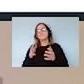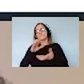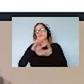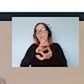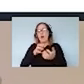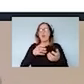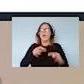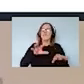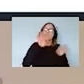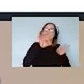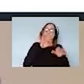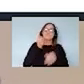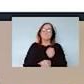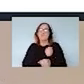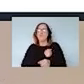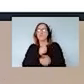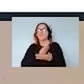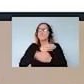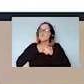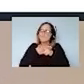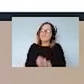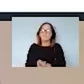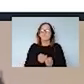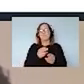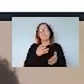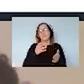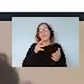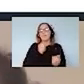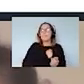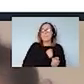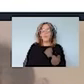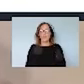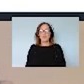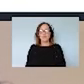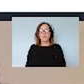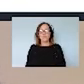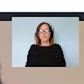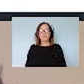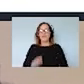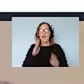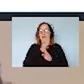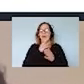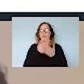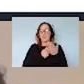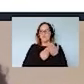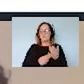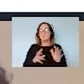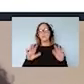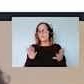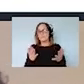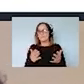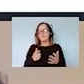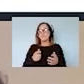służy wypożyczanie, dzielenie się, czemu sprzyjają biblioteki. klimat na czytanie, czyli